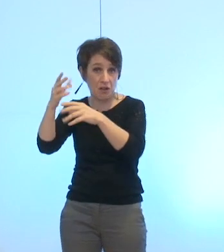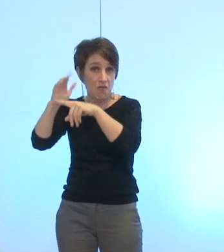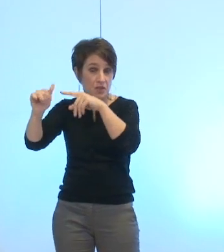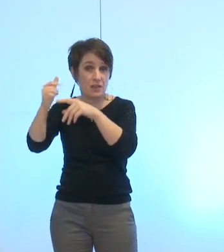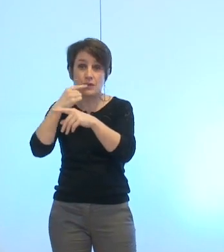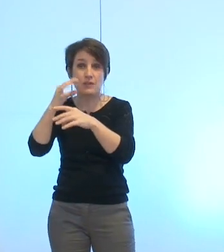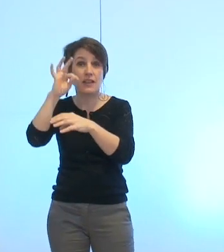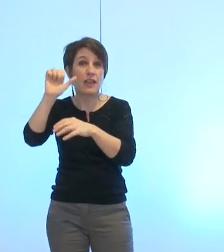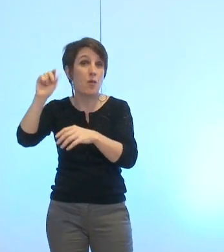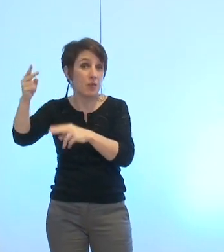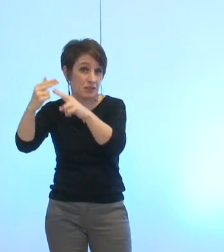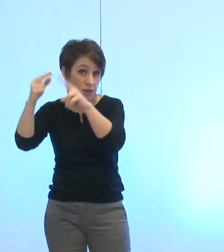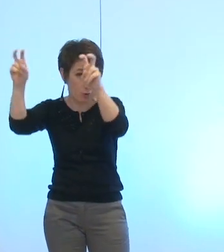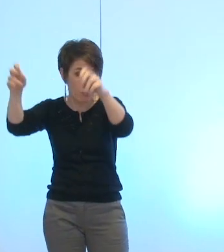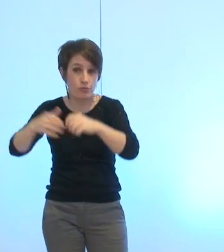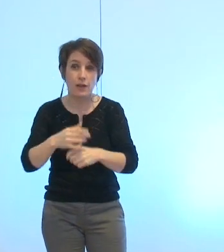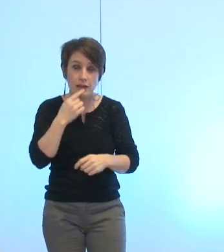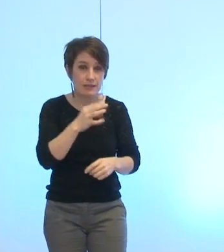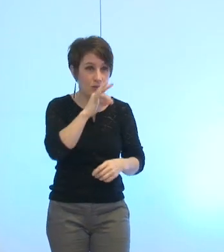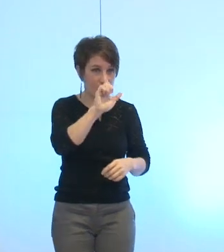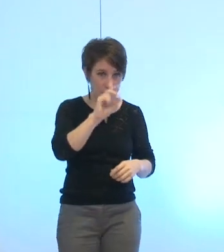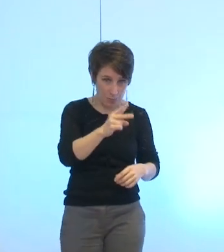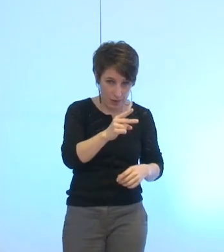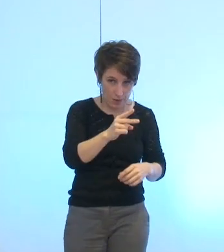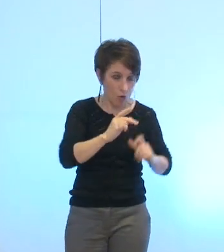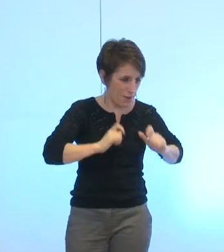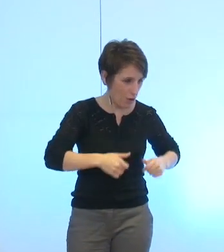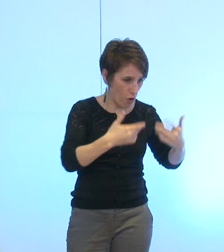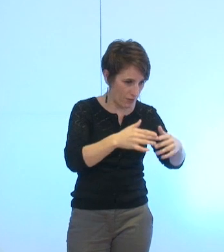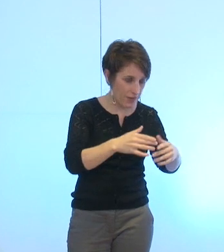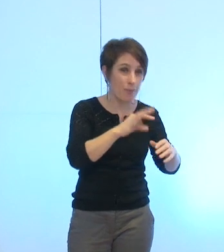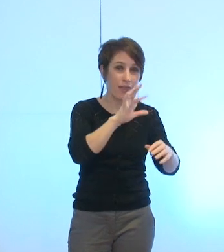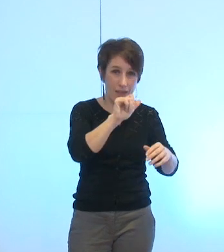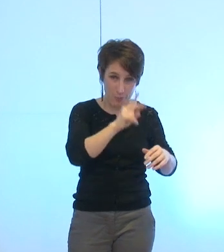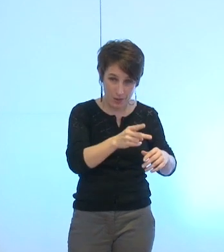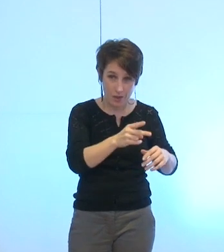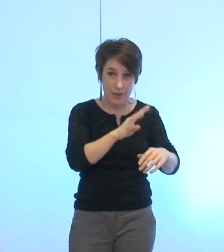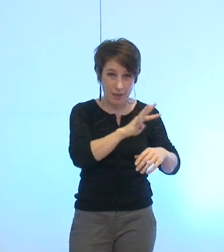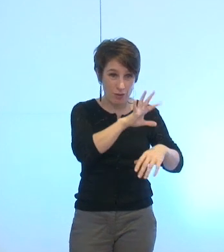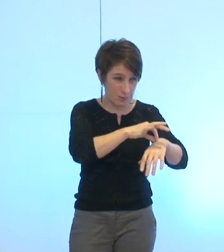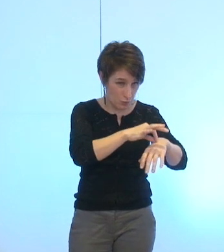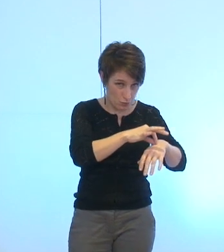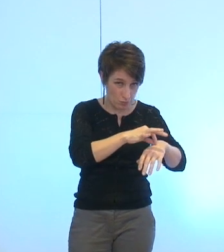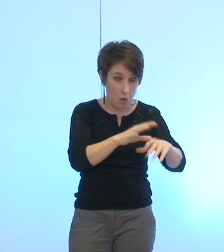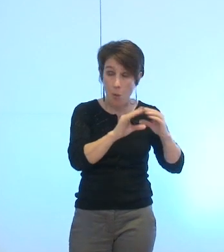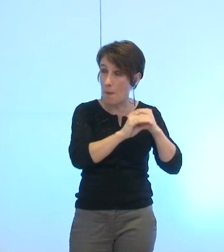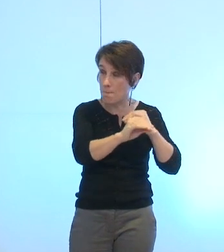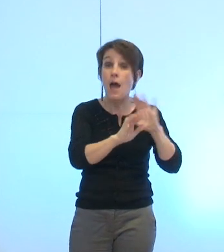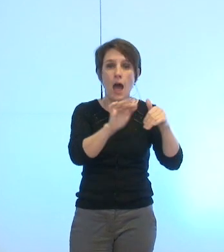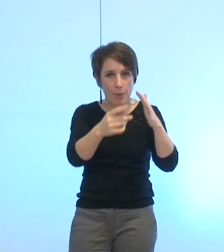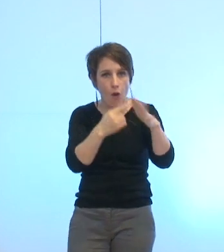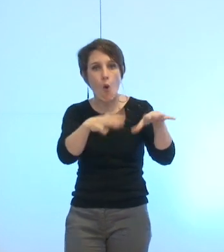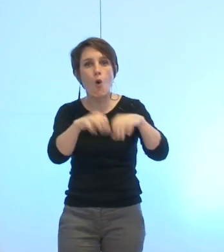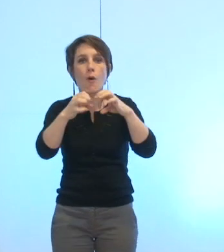s'arrête après il y a l'tap 3/4 d'heure et puis après on reprend le périscolaire c'est abérrant ça donc on a voulu